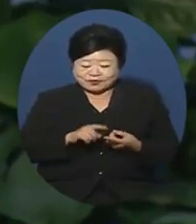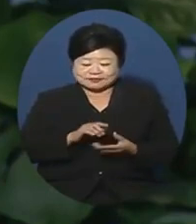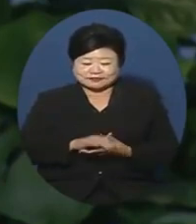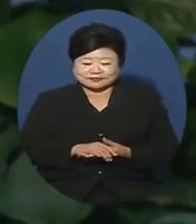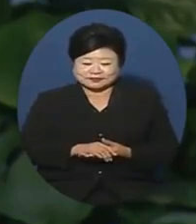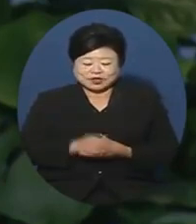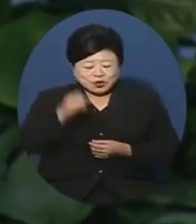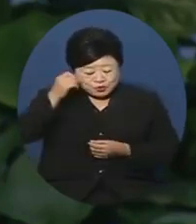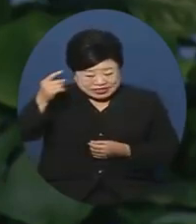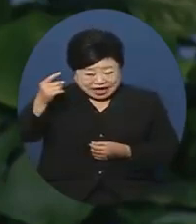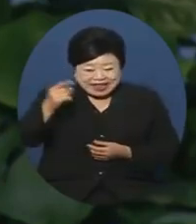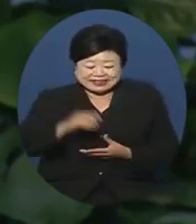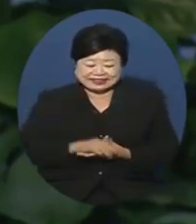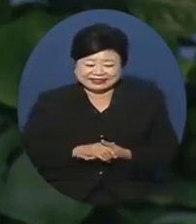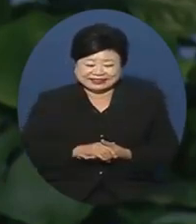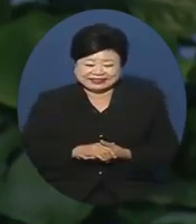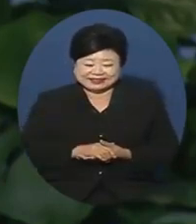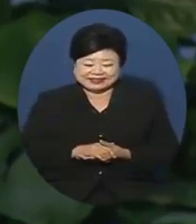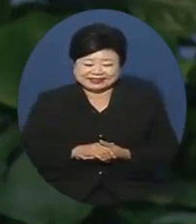위대한